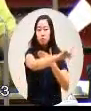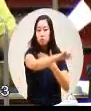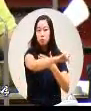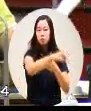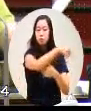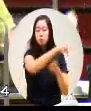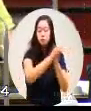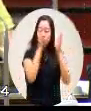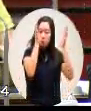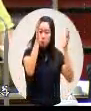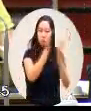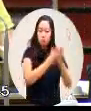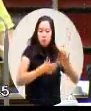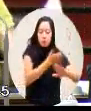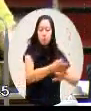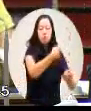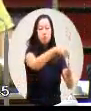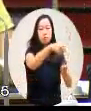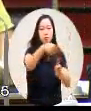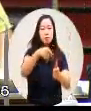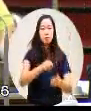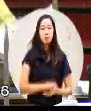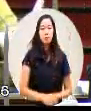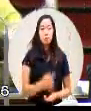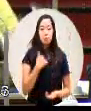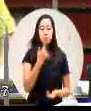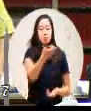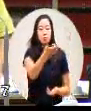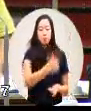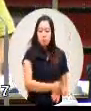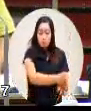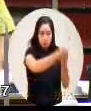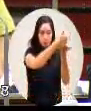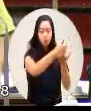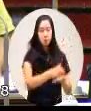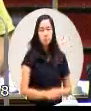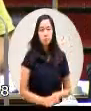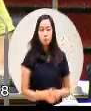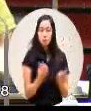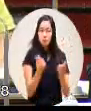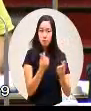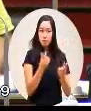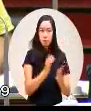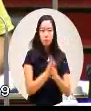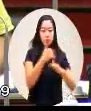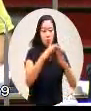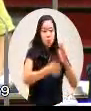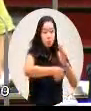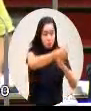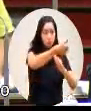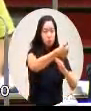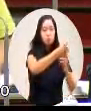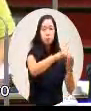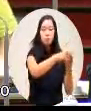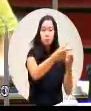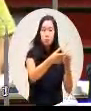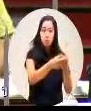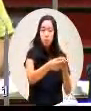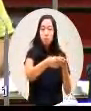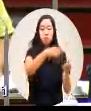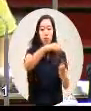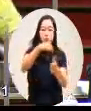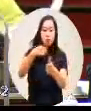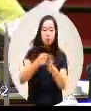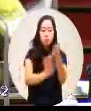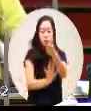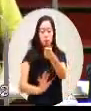真教册的老师，我都非常的尊重，包括校长也好。教育界这每一个工作人